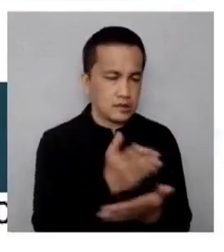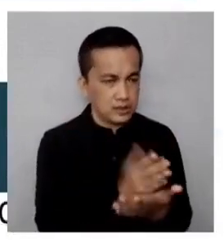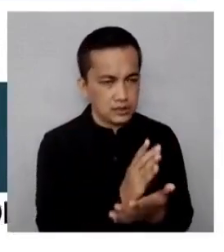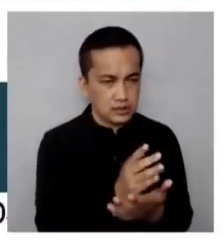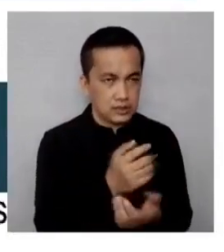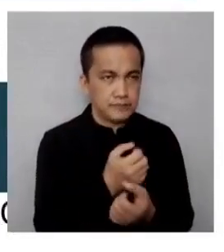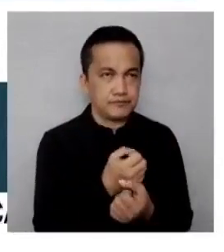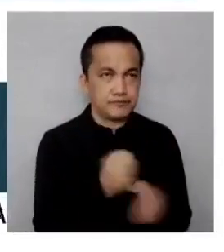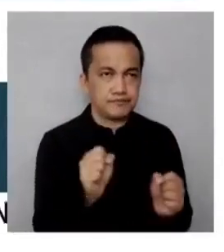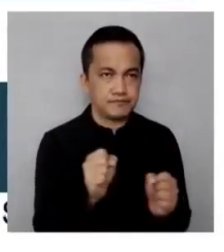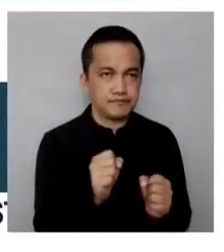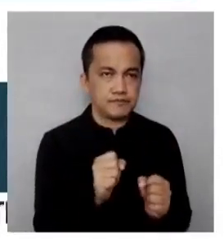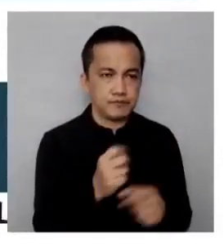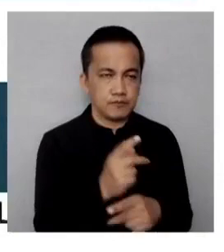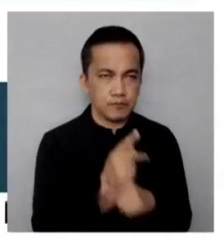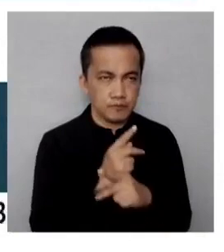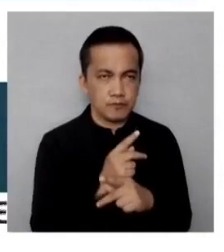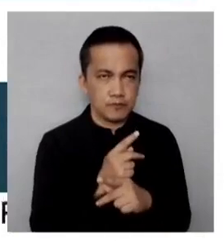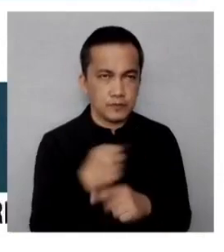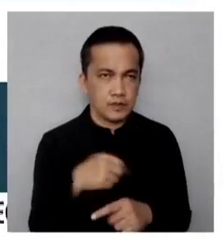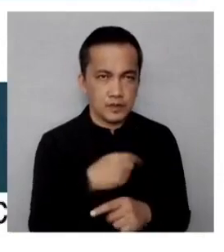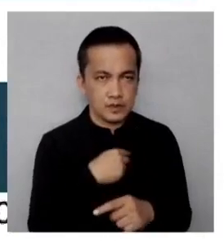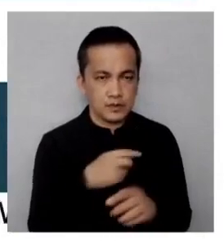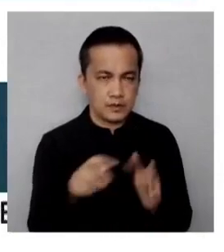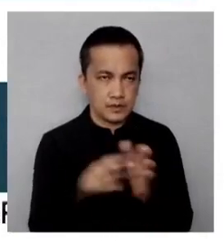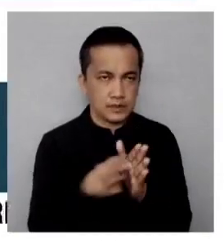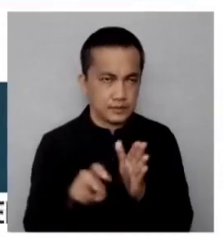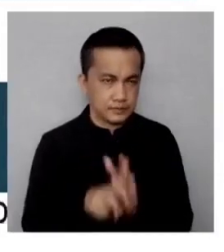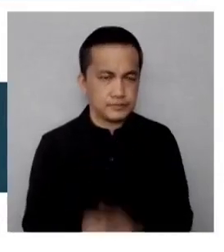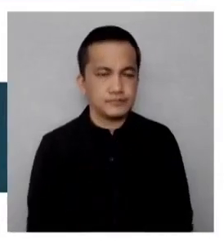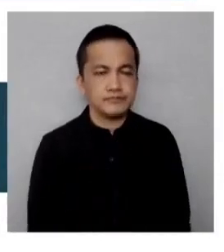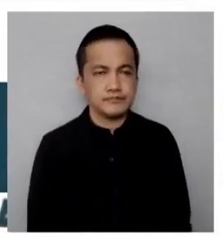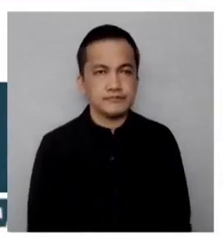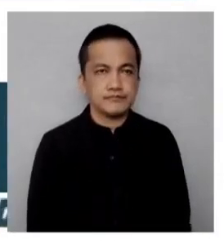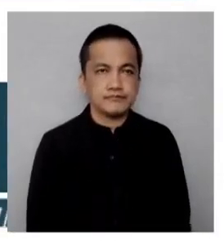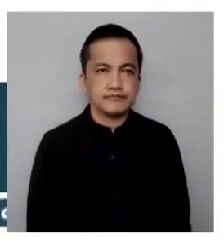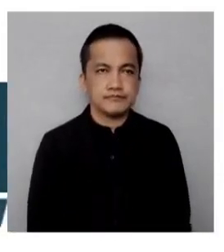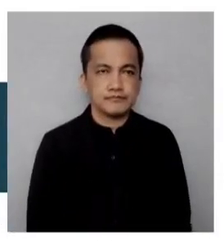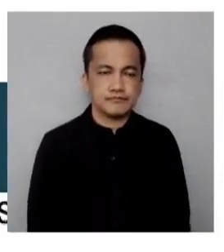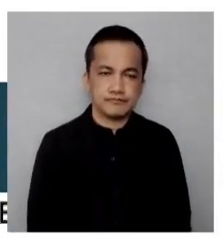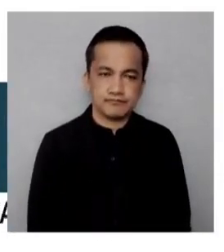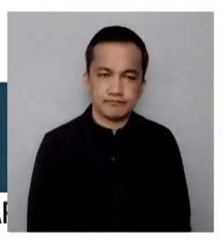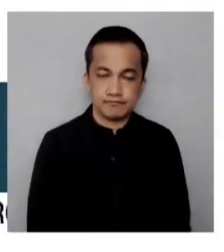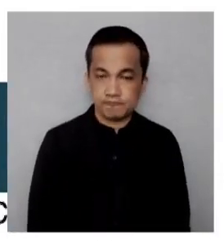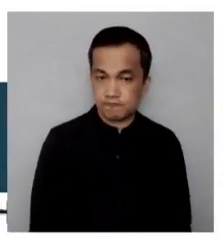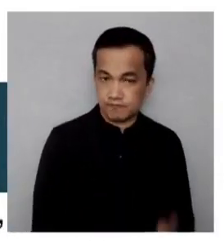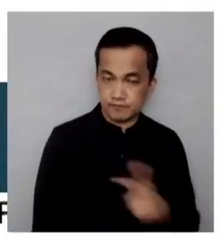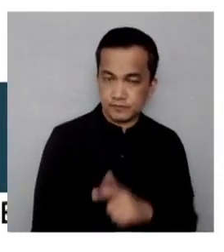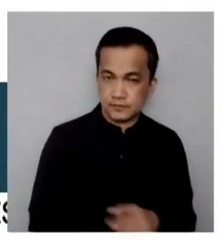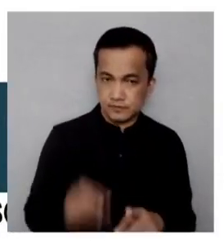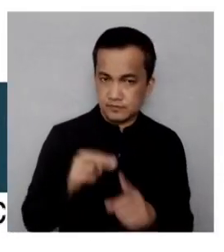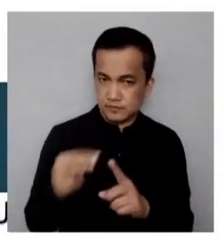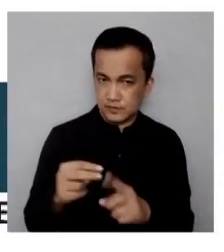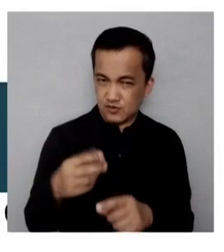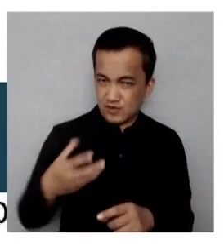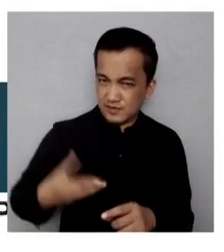safety protection ng ating mga passengers. Are you also going to pursue the angle of corruption,